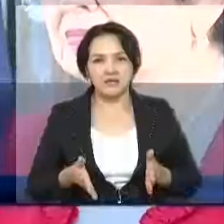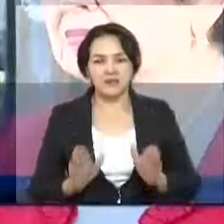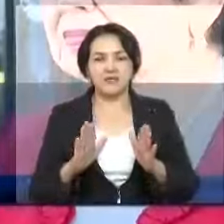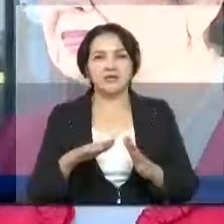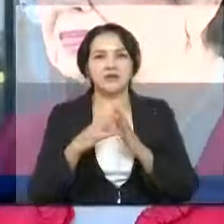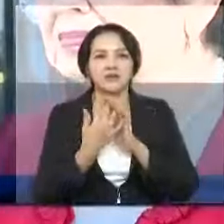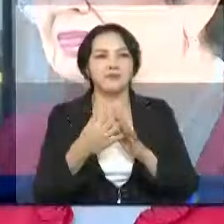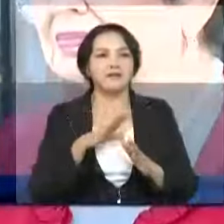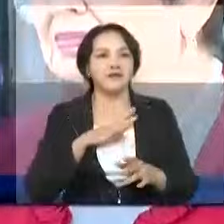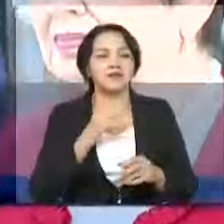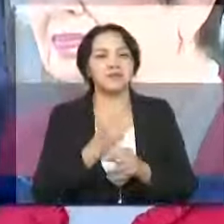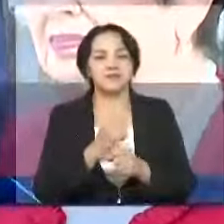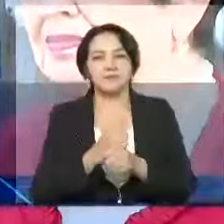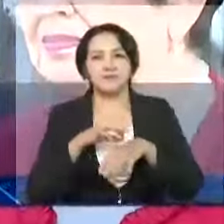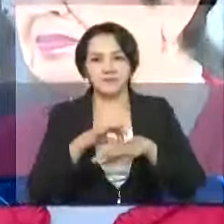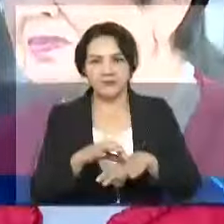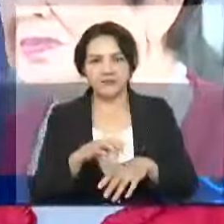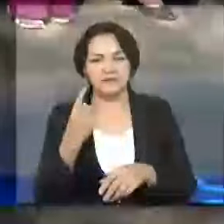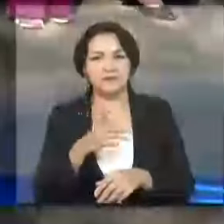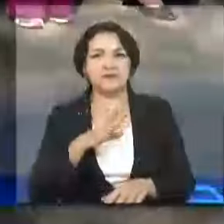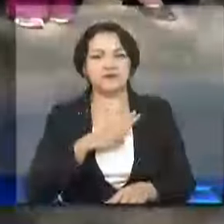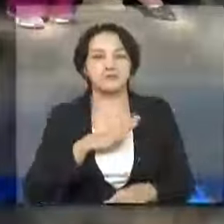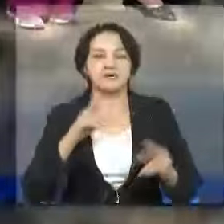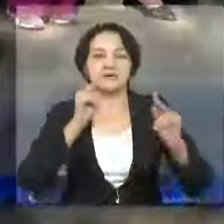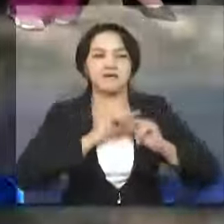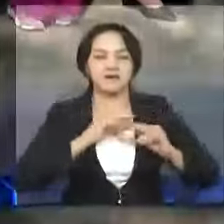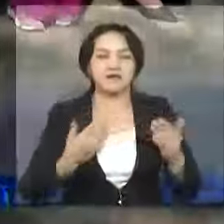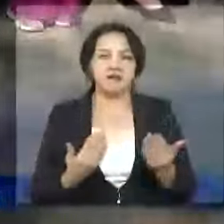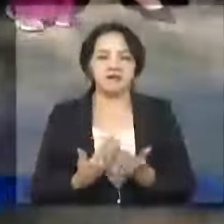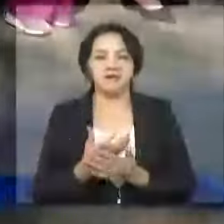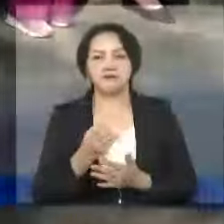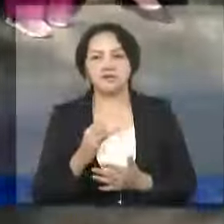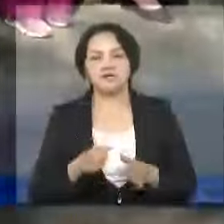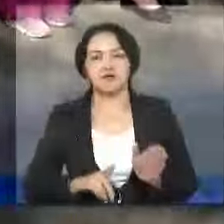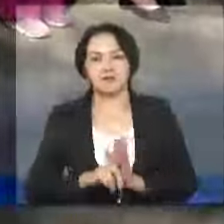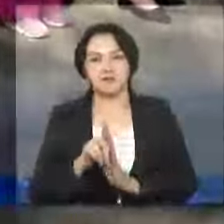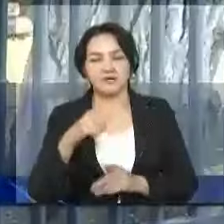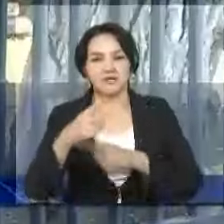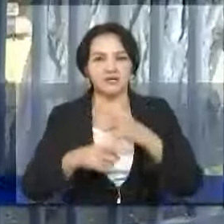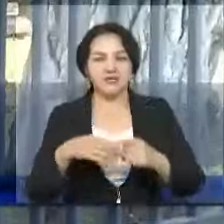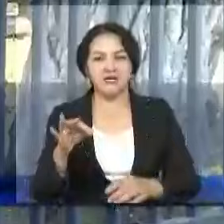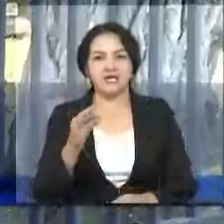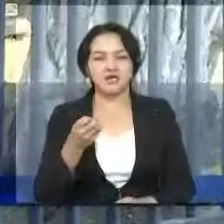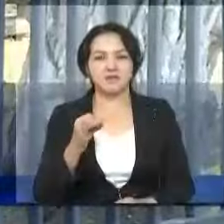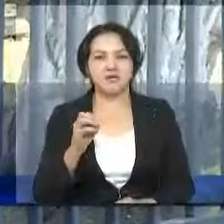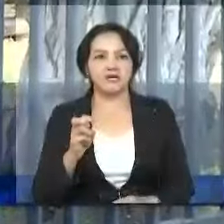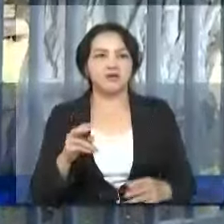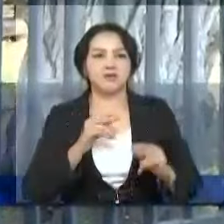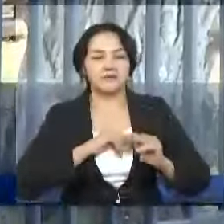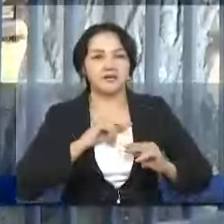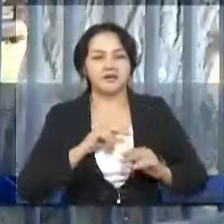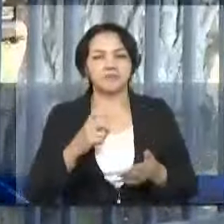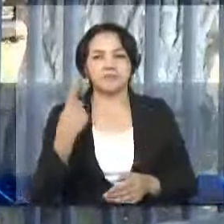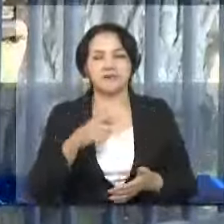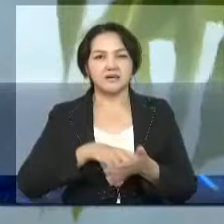Ауыл шаруашылығы өндірісін ұйымдастырушылардың бірі болды. Еңбек жолын жаңа жол ұжымшарында бастап, кейін Алға ауданы Комсомол комитетінің бірінші